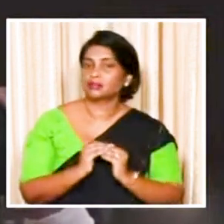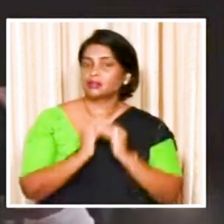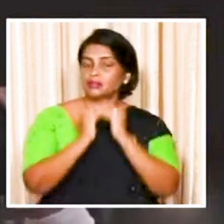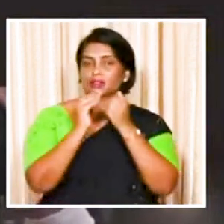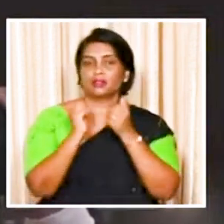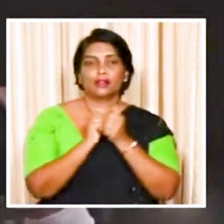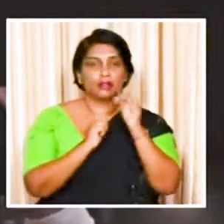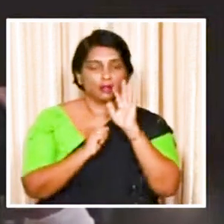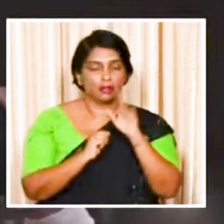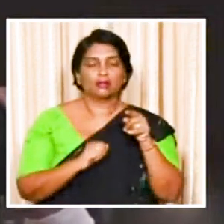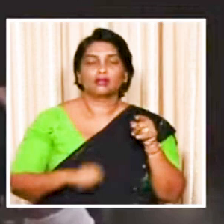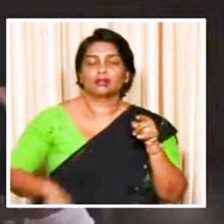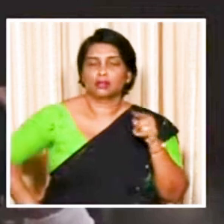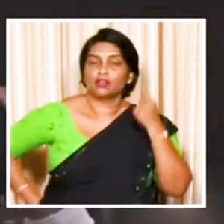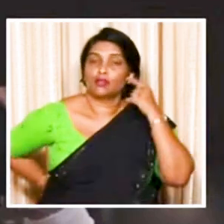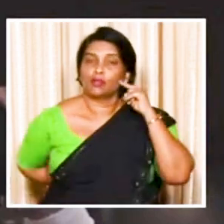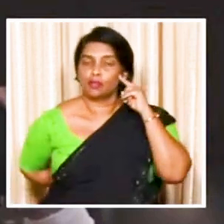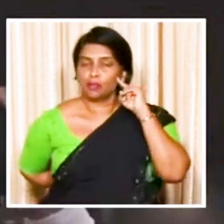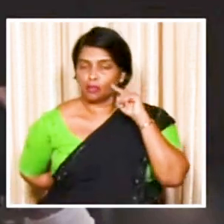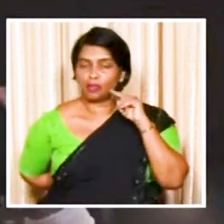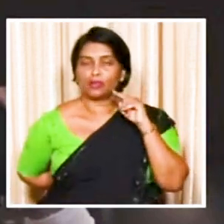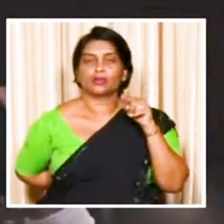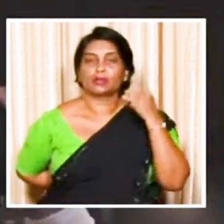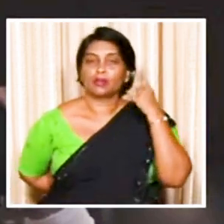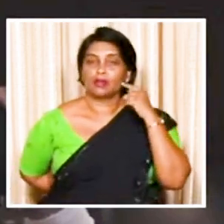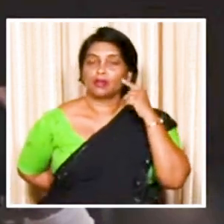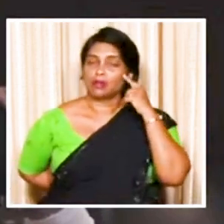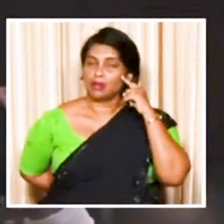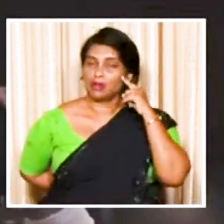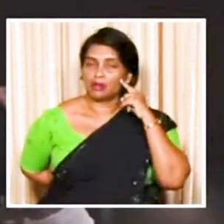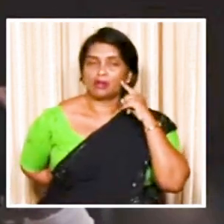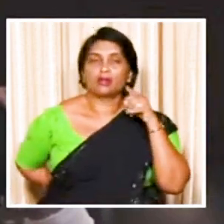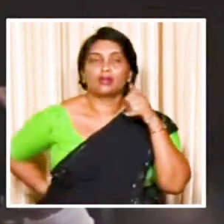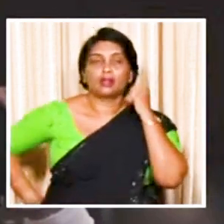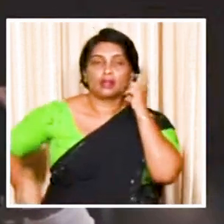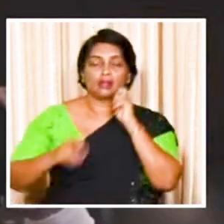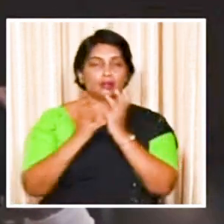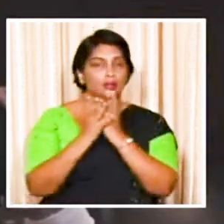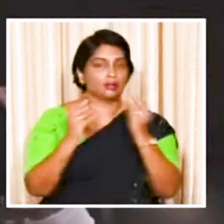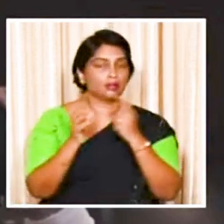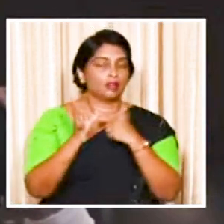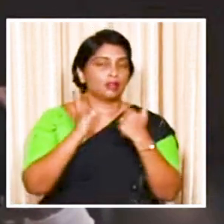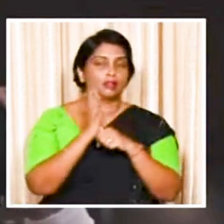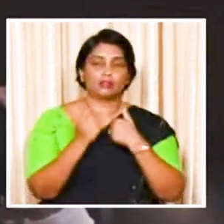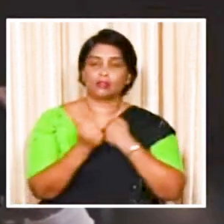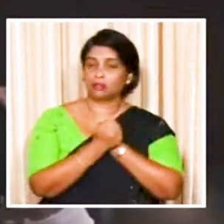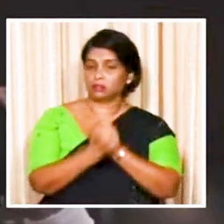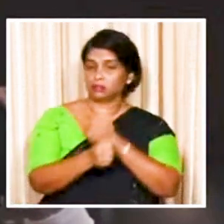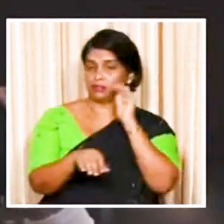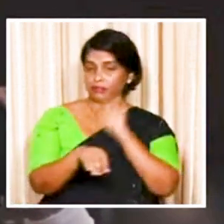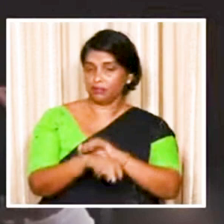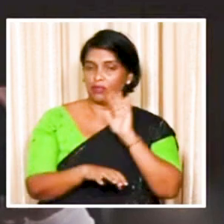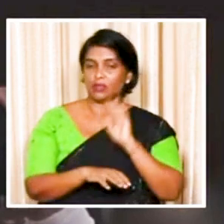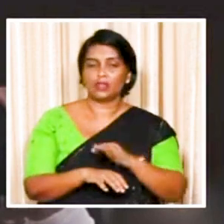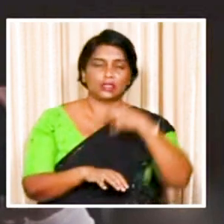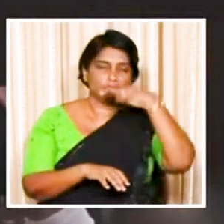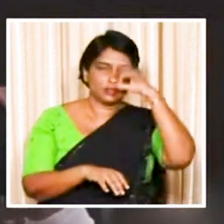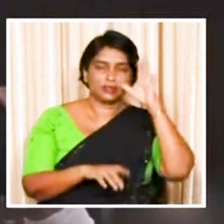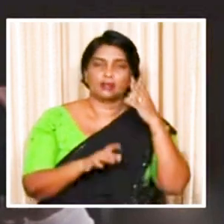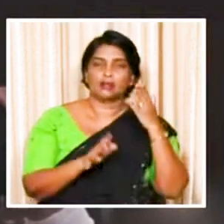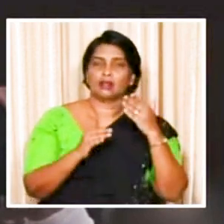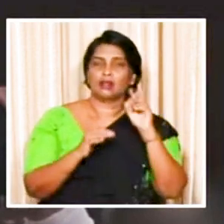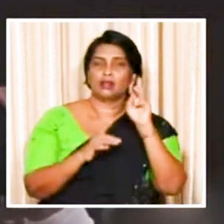அதனால் என்னை பயங்கரவாத தடை சட்டத்தின் கீழ் உடனடியாக கைது செய்ய வேண்டும் எனவும் சிங்கள ராவிய அமைப்பின் பொதுச்